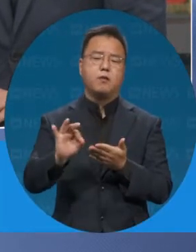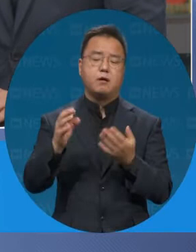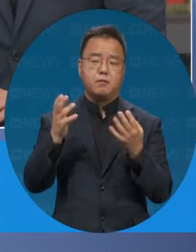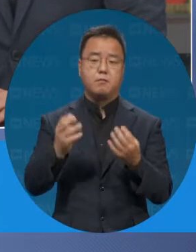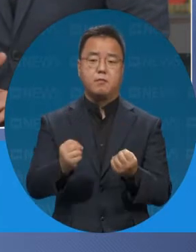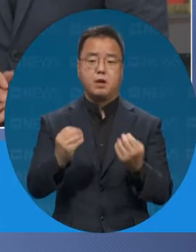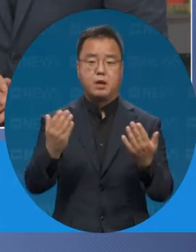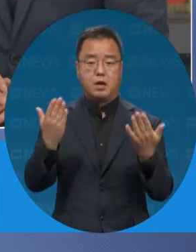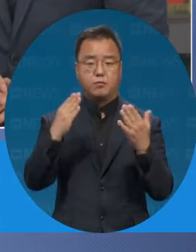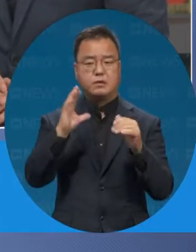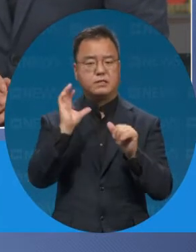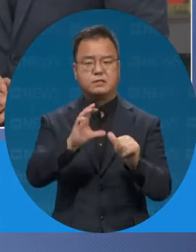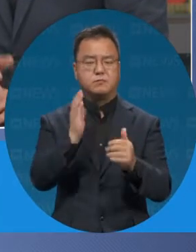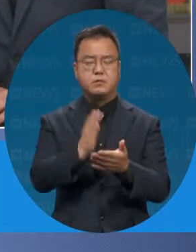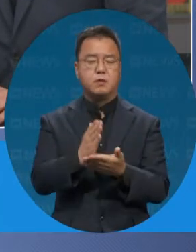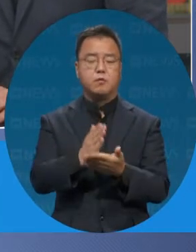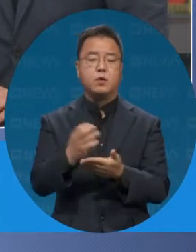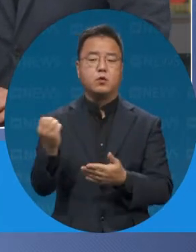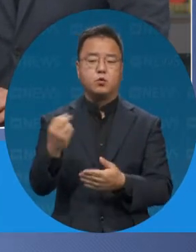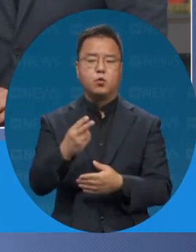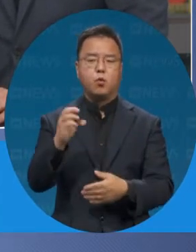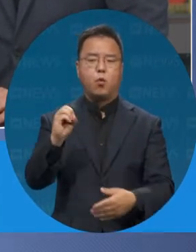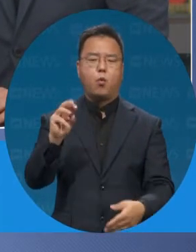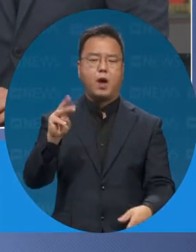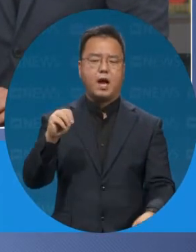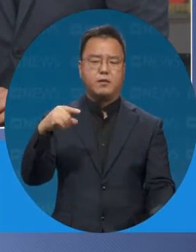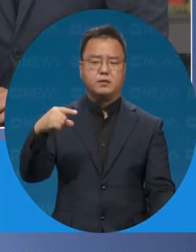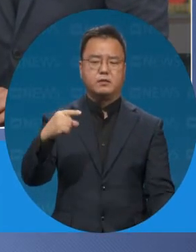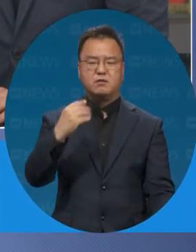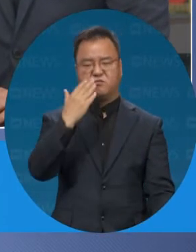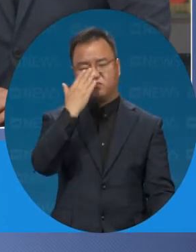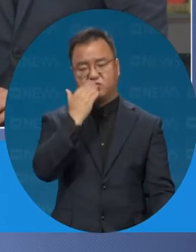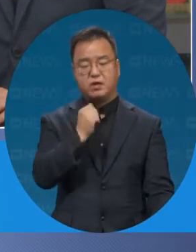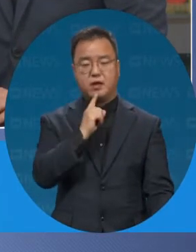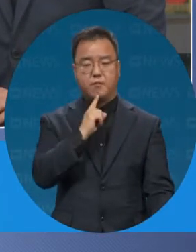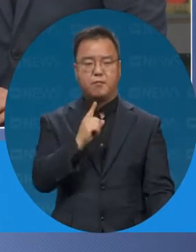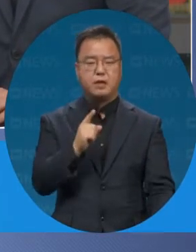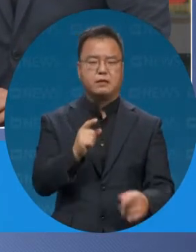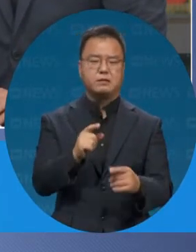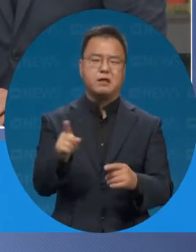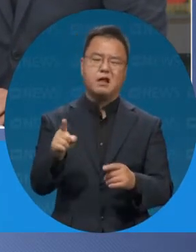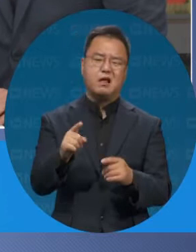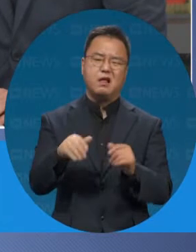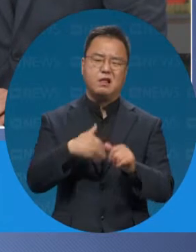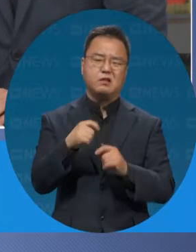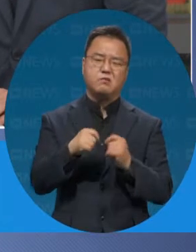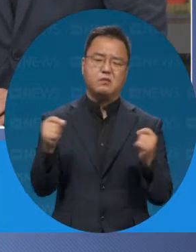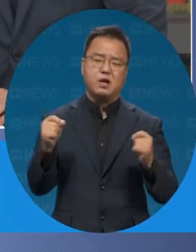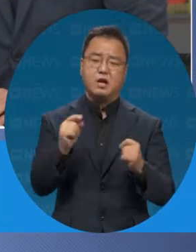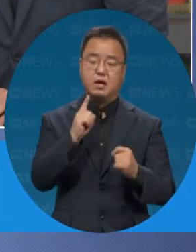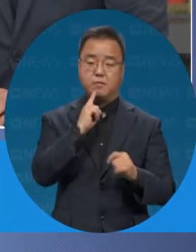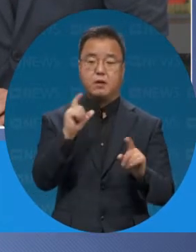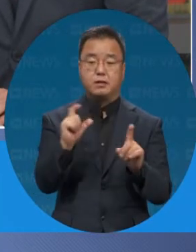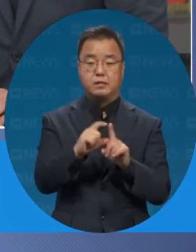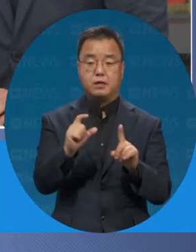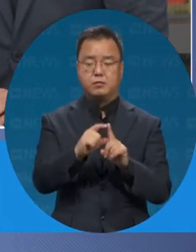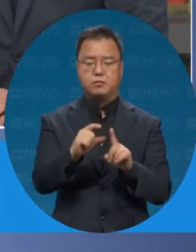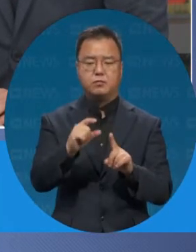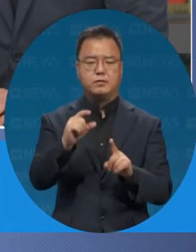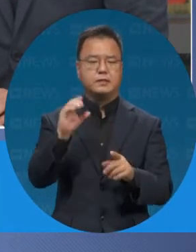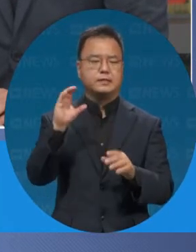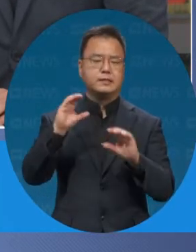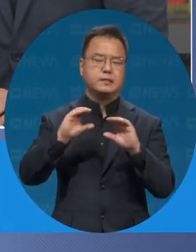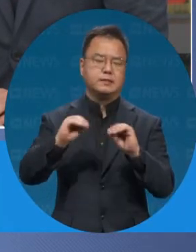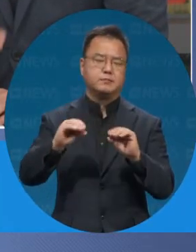건데요 또마 이 가시나 지루하거나 실증 난단 의미에 대해 슬로우 등도 금지 목록 에 올랐습니다 교사들은 이 같은 언어